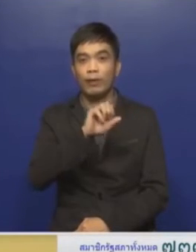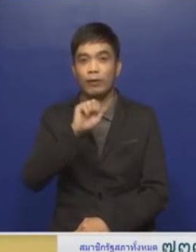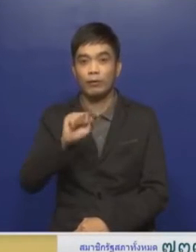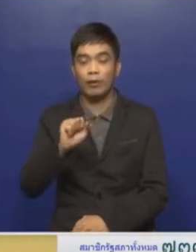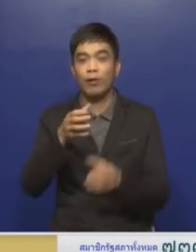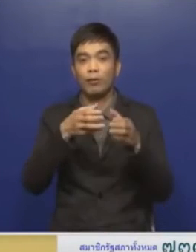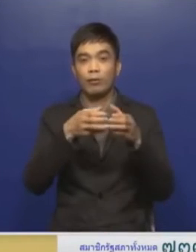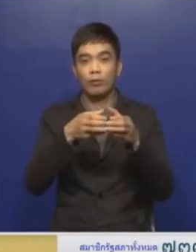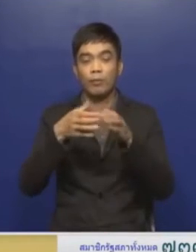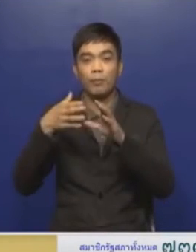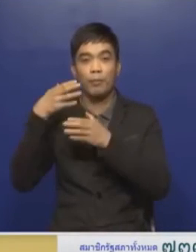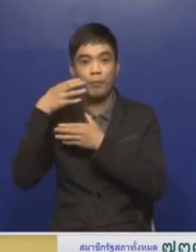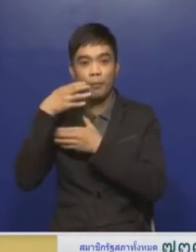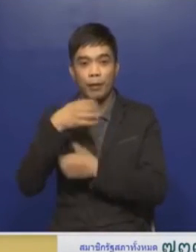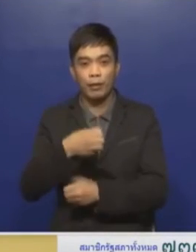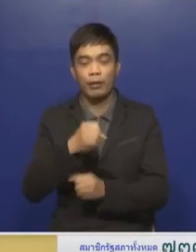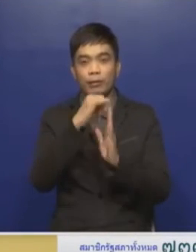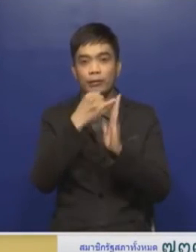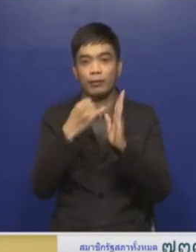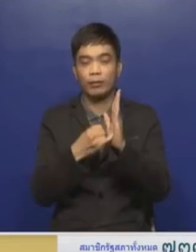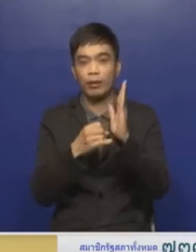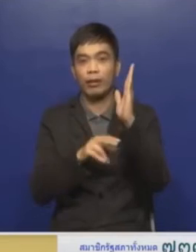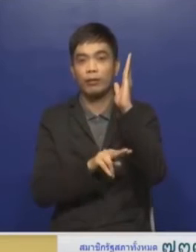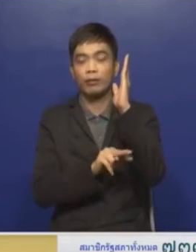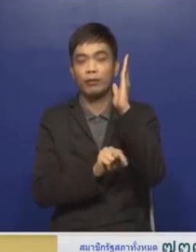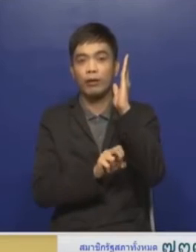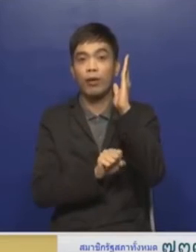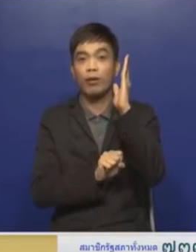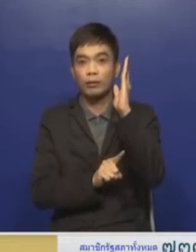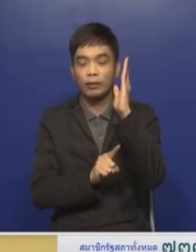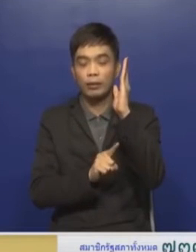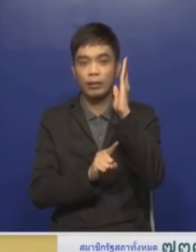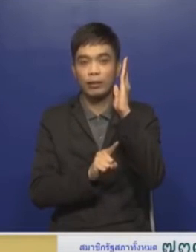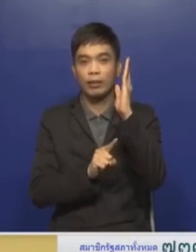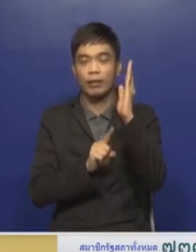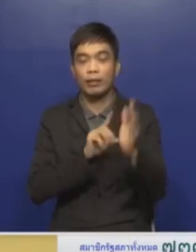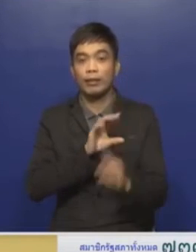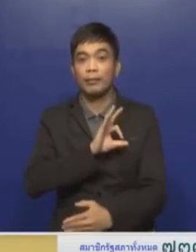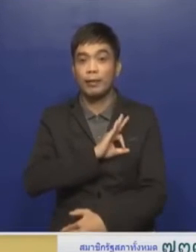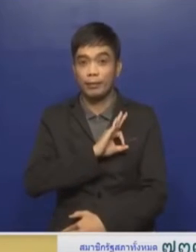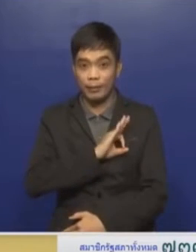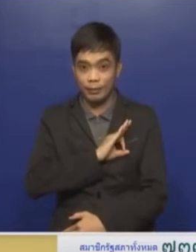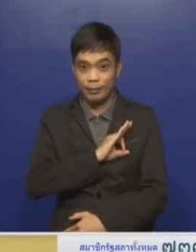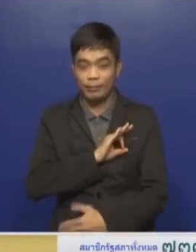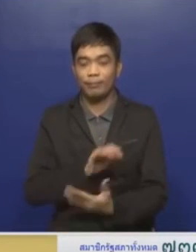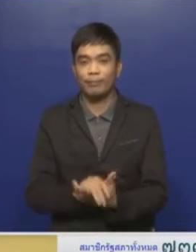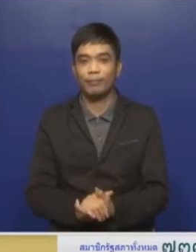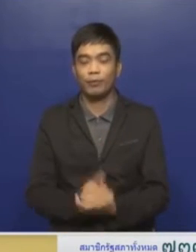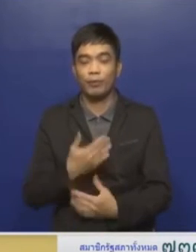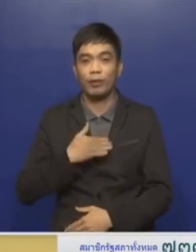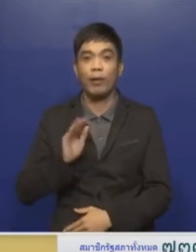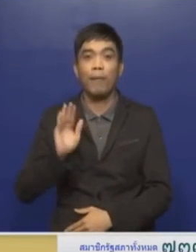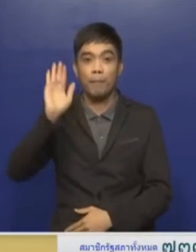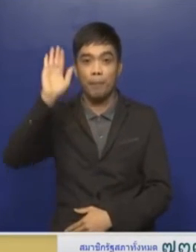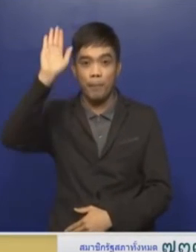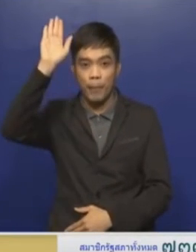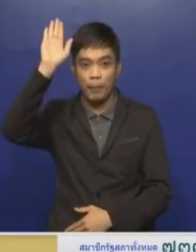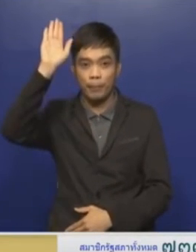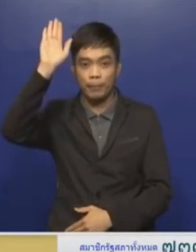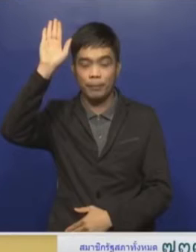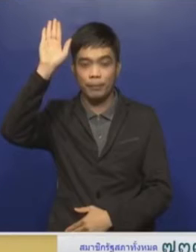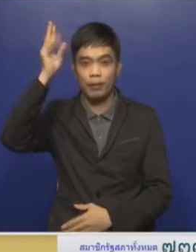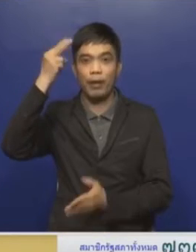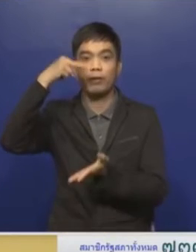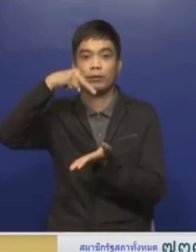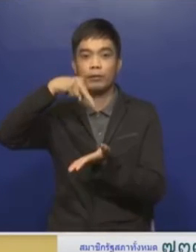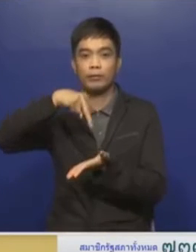พรััปัต จากจัหวดนาคอนสีธรรมราษในฐานะสมาชิและสภาผมยกมือขึ้ ενεกสีภาและ